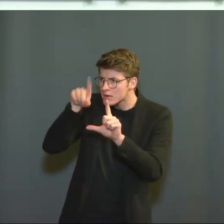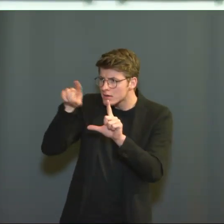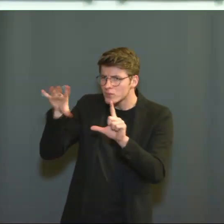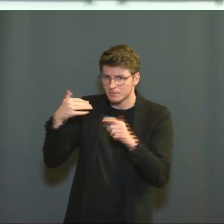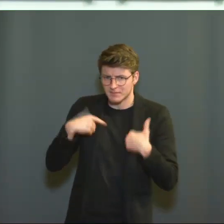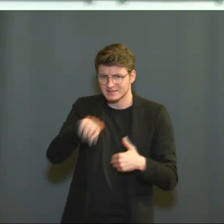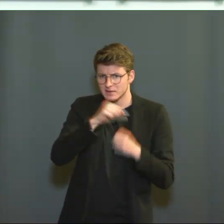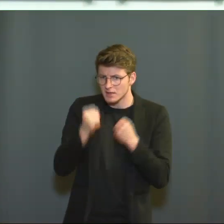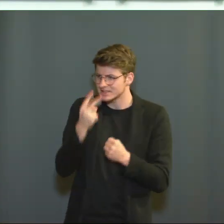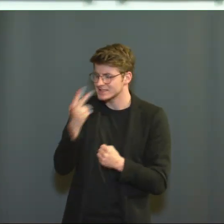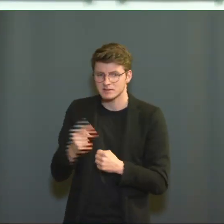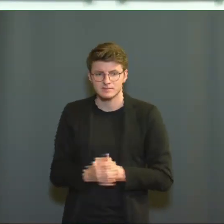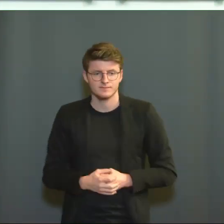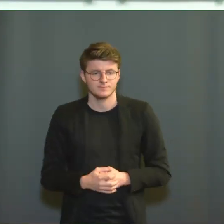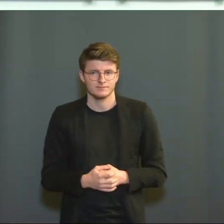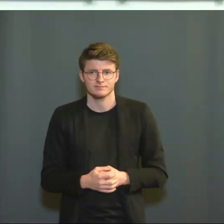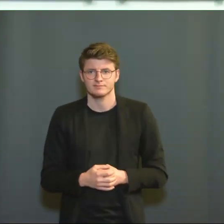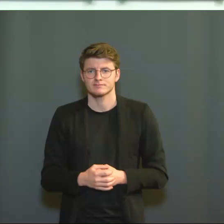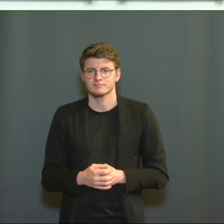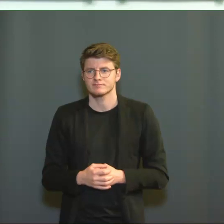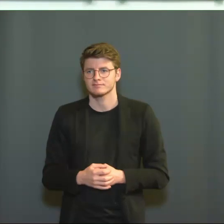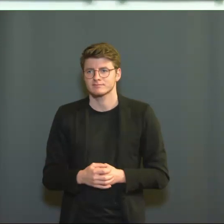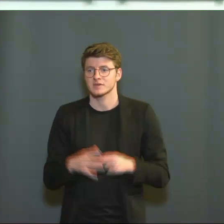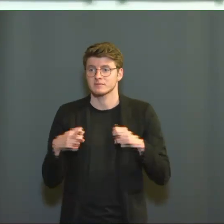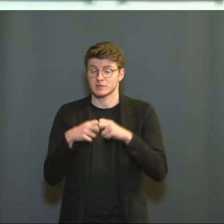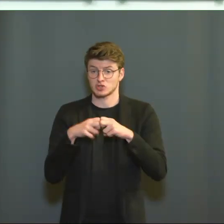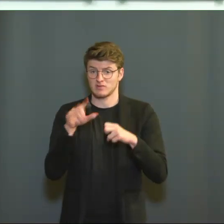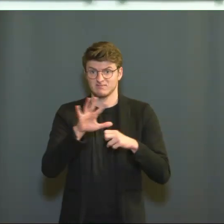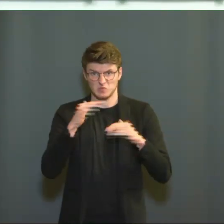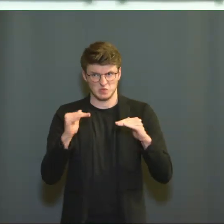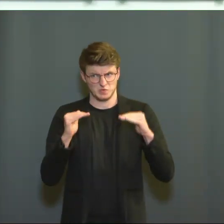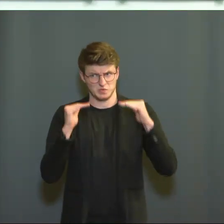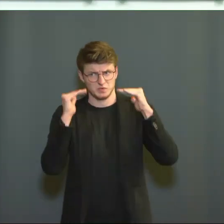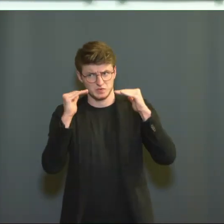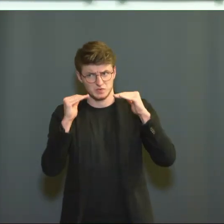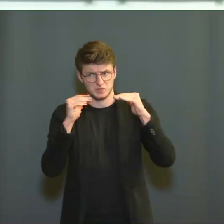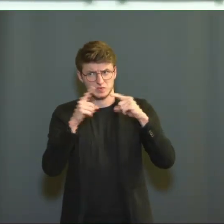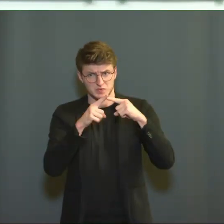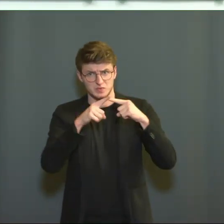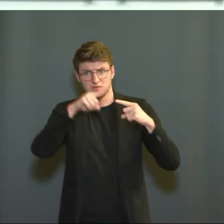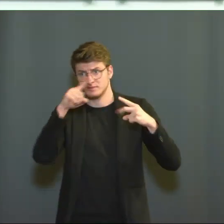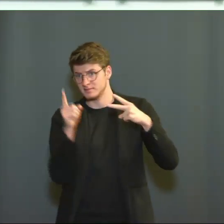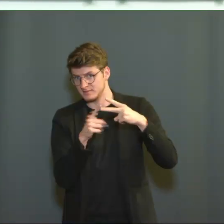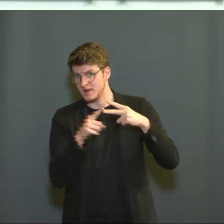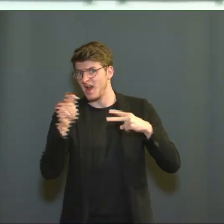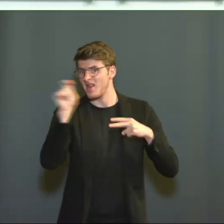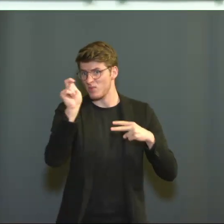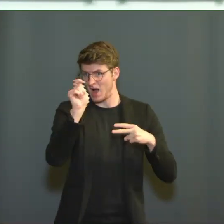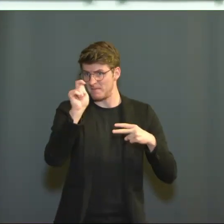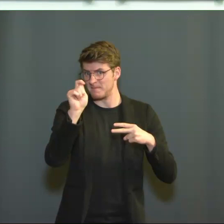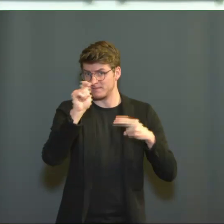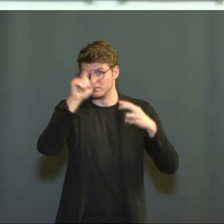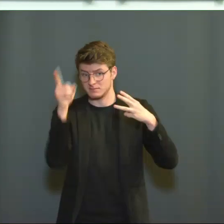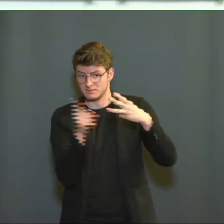Na Brussel zien we nog steeds het grootste aantal nieuwe gevallen in de provincies Antwerpen en Luik. In de